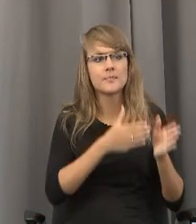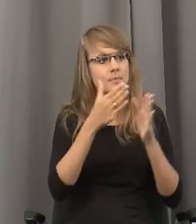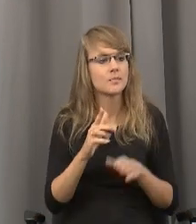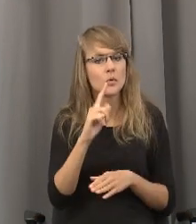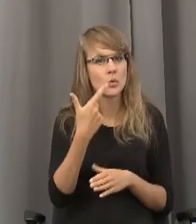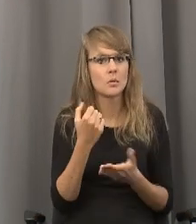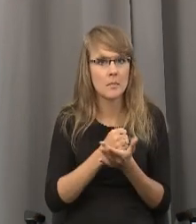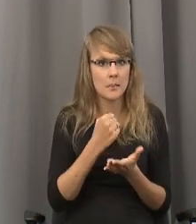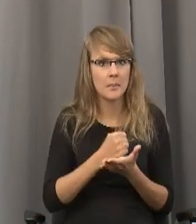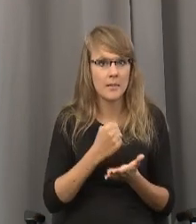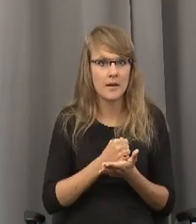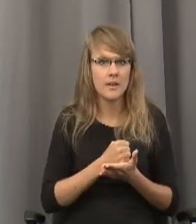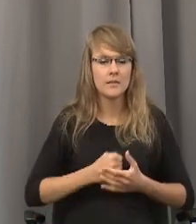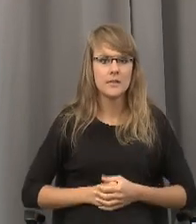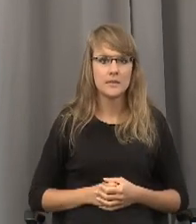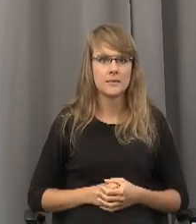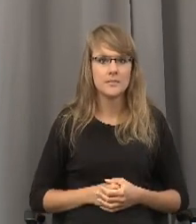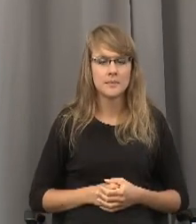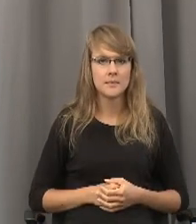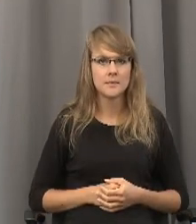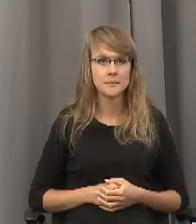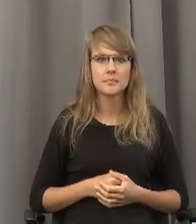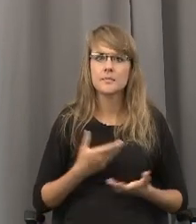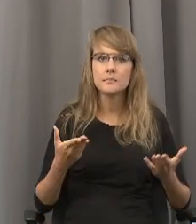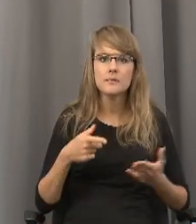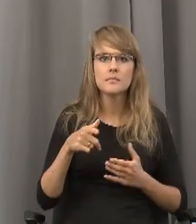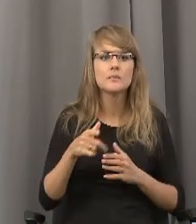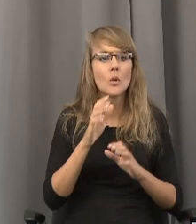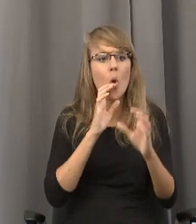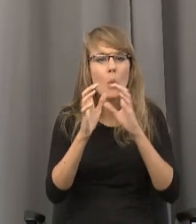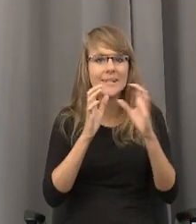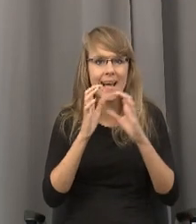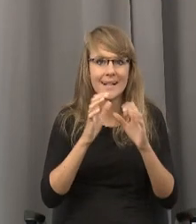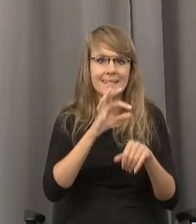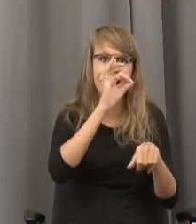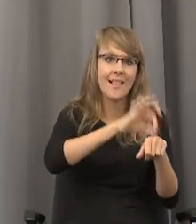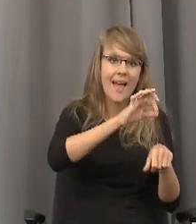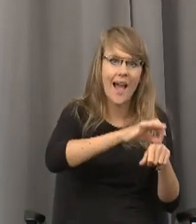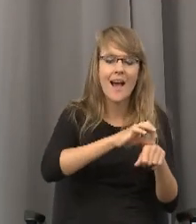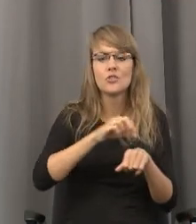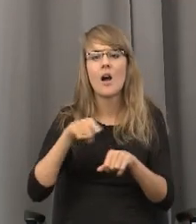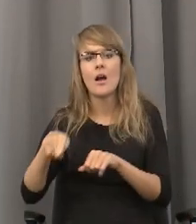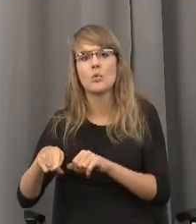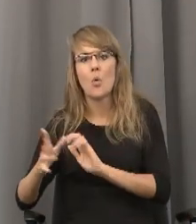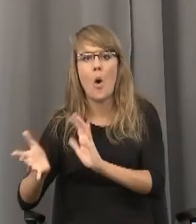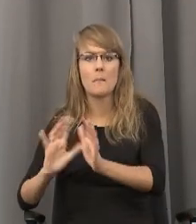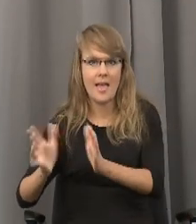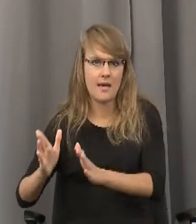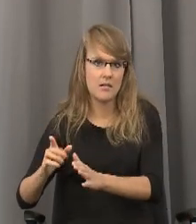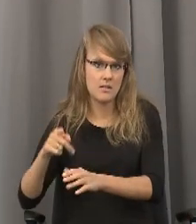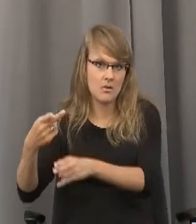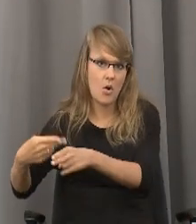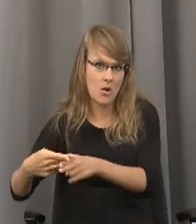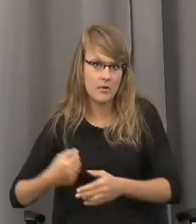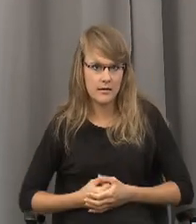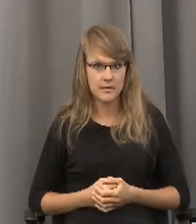wiąże, to jest problem komunikacji pomiędzy lekarzami i opiekunami chorych. Tutaj